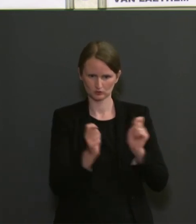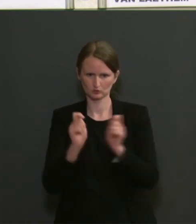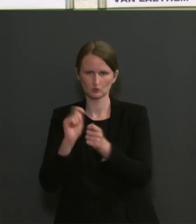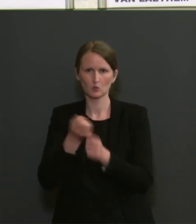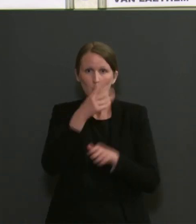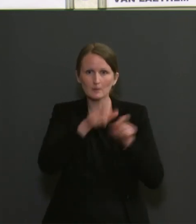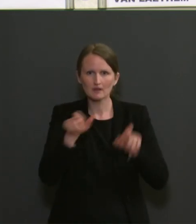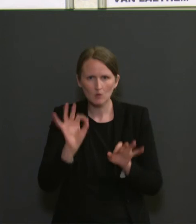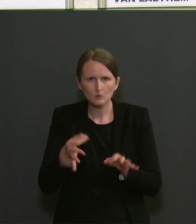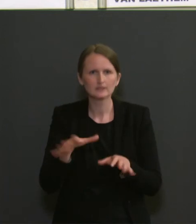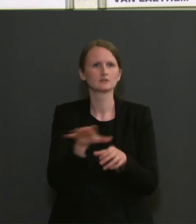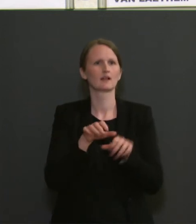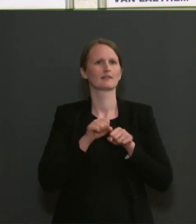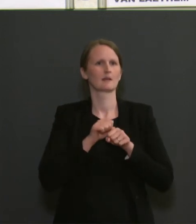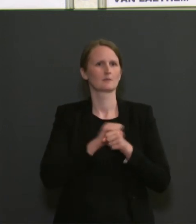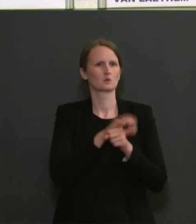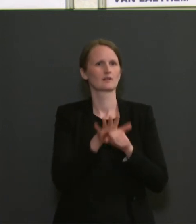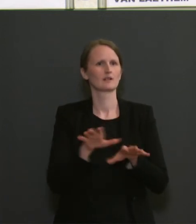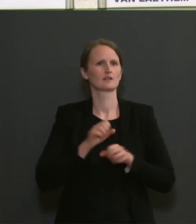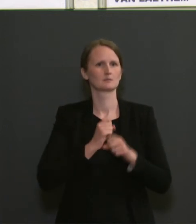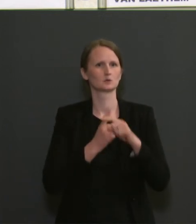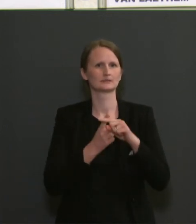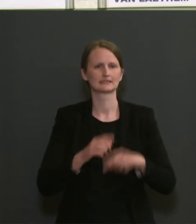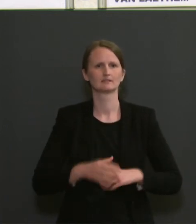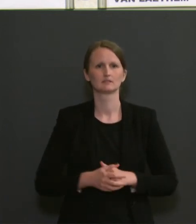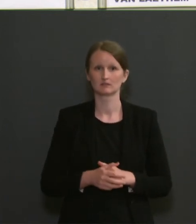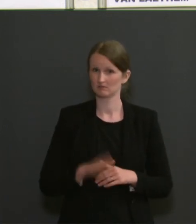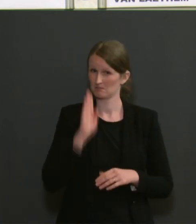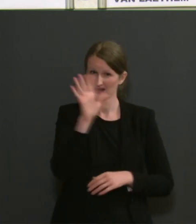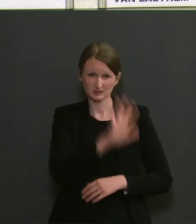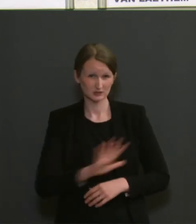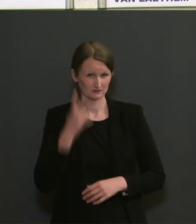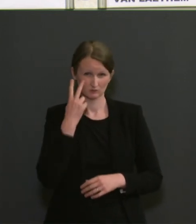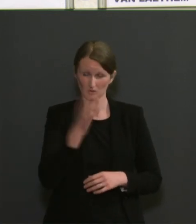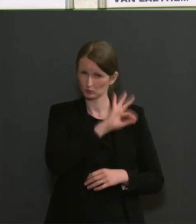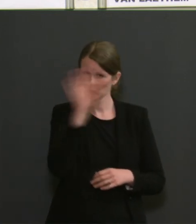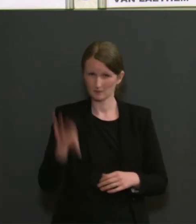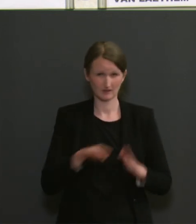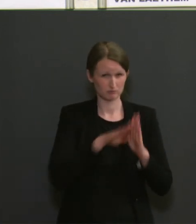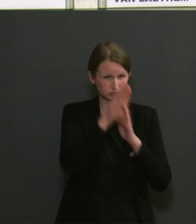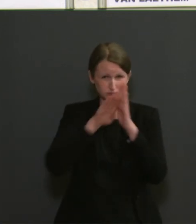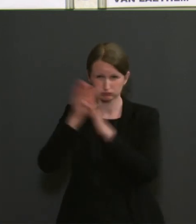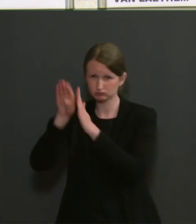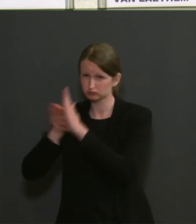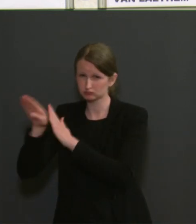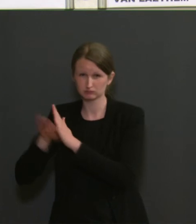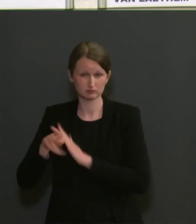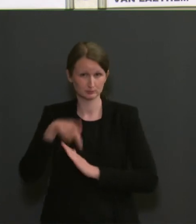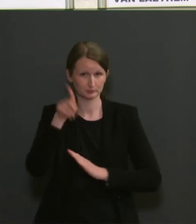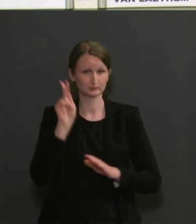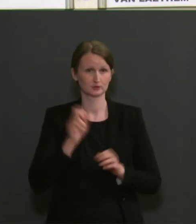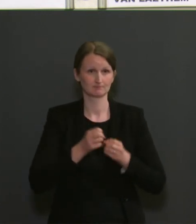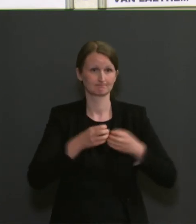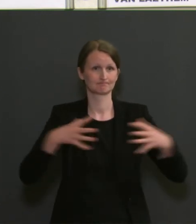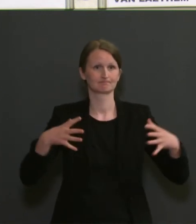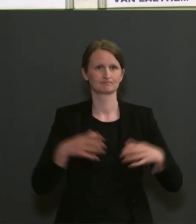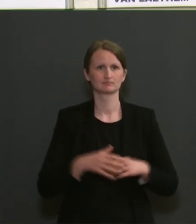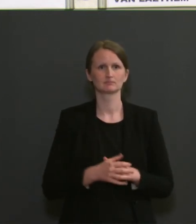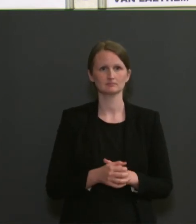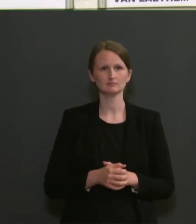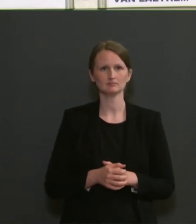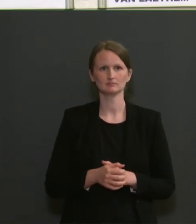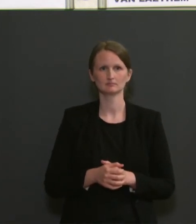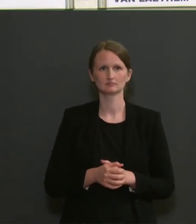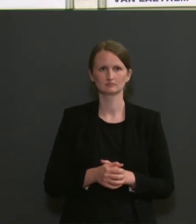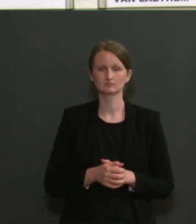nous avons effectivement une augmentation. Nous avons une augmentation qui est de l'ordre du doublement du nombre de cas. Ceci est